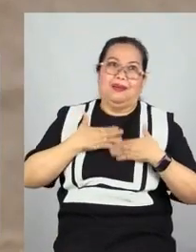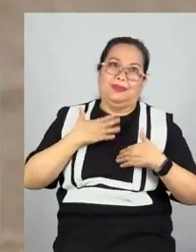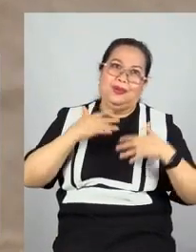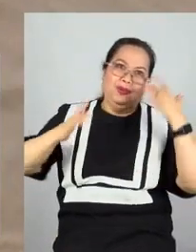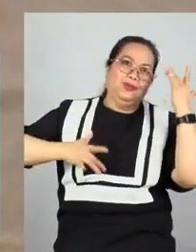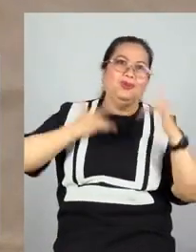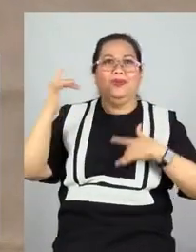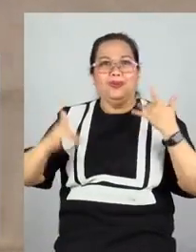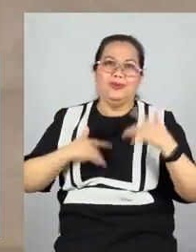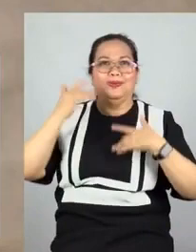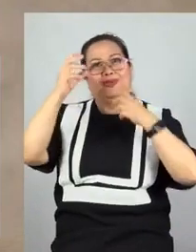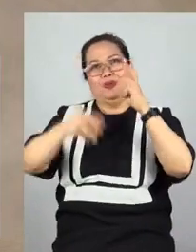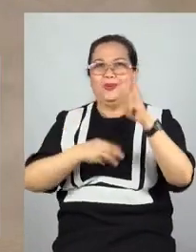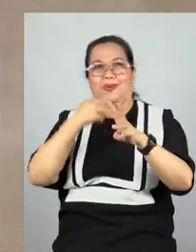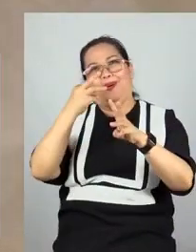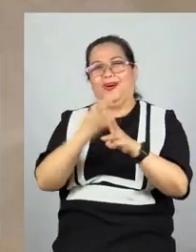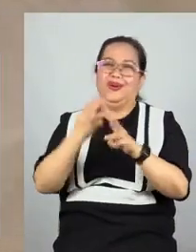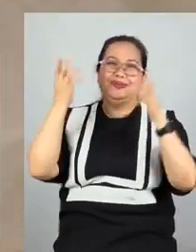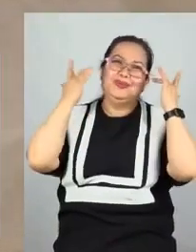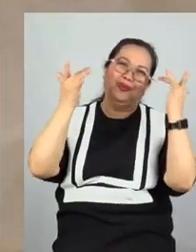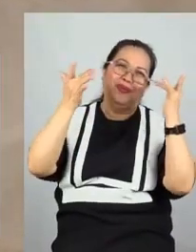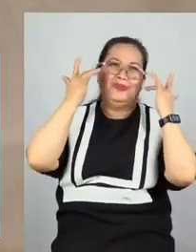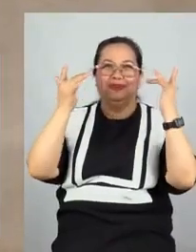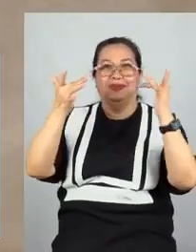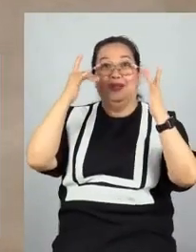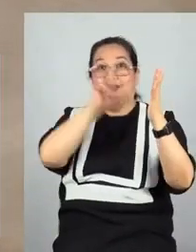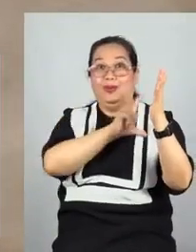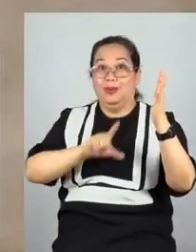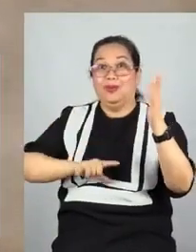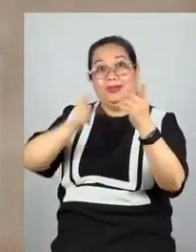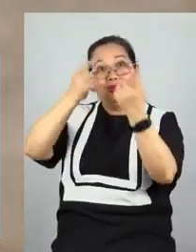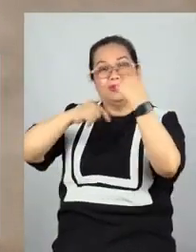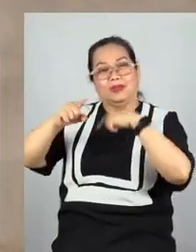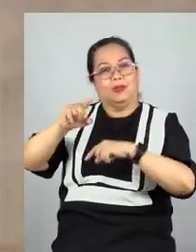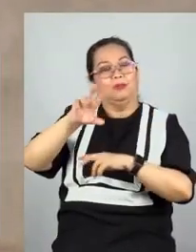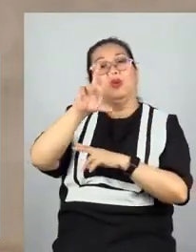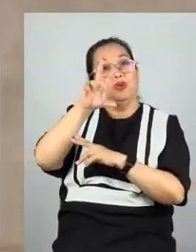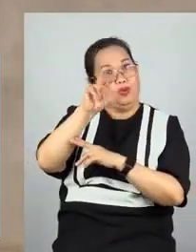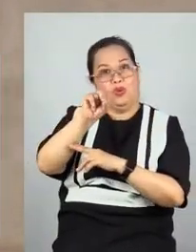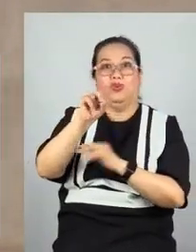joy to the world, make a joyful noise.